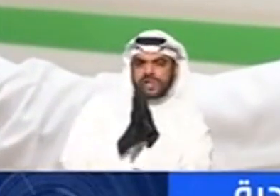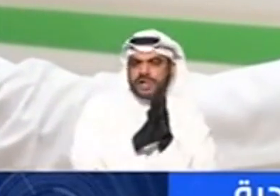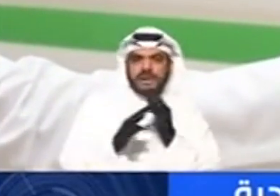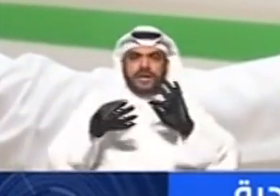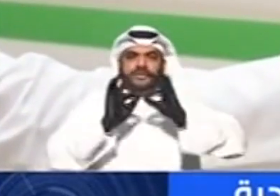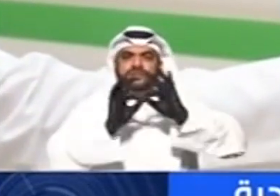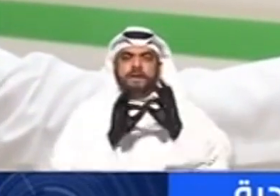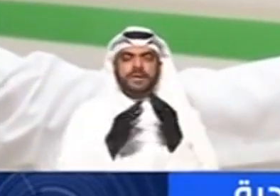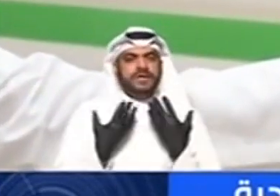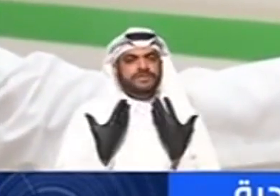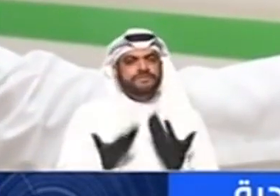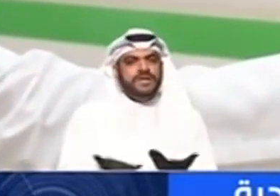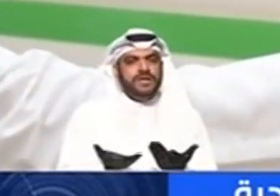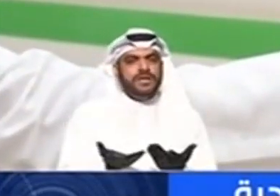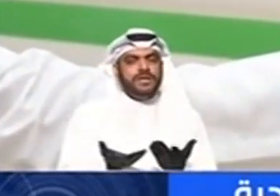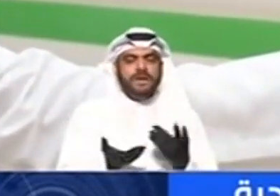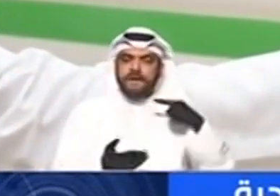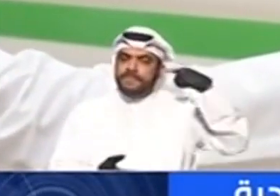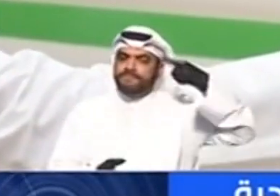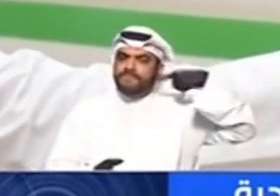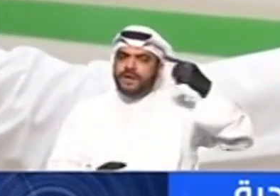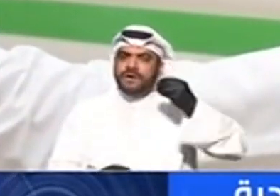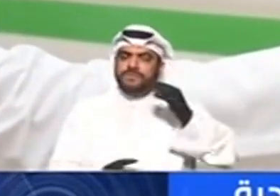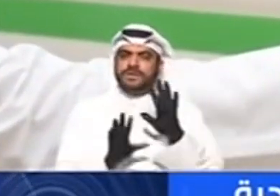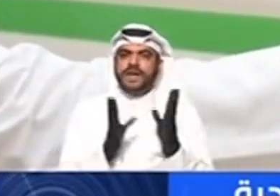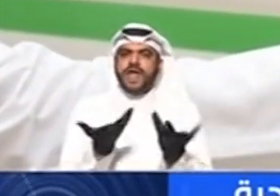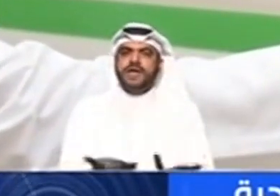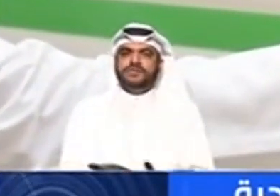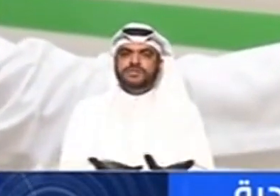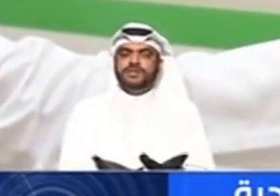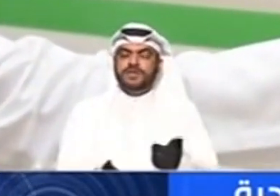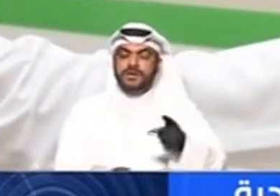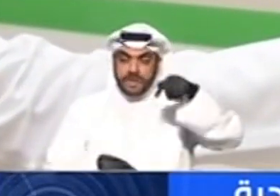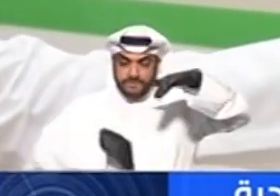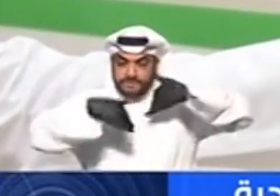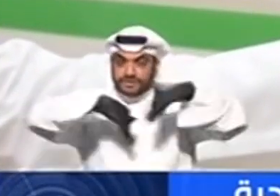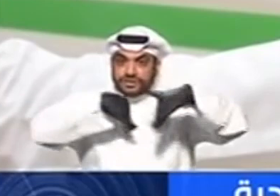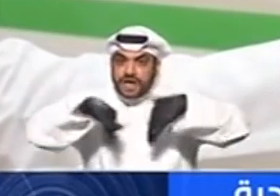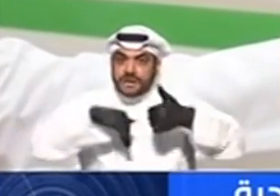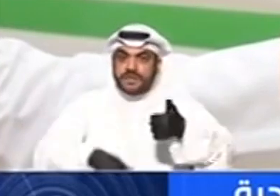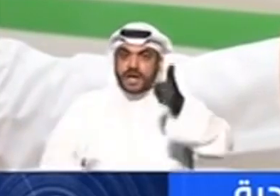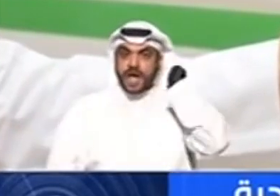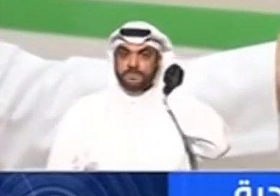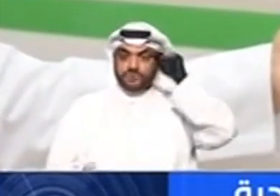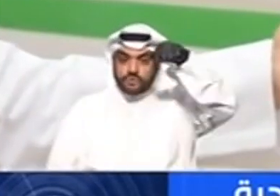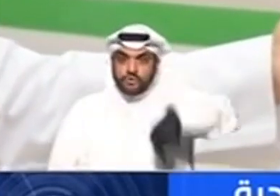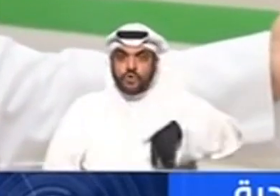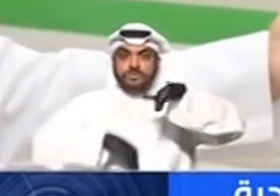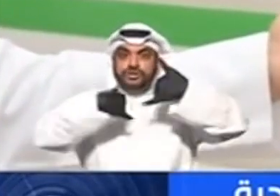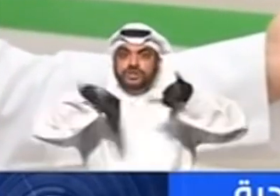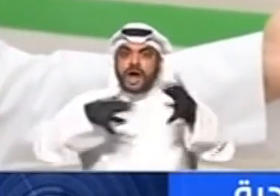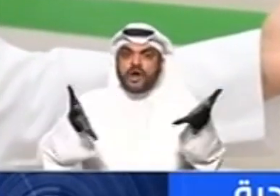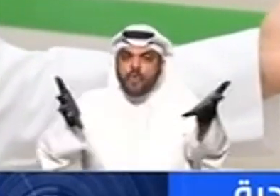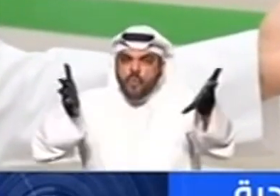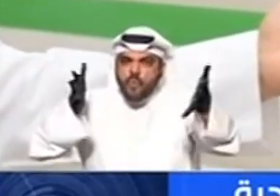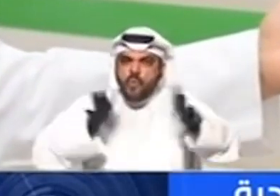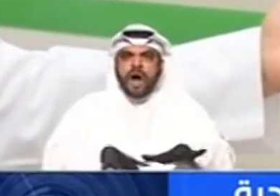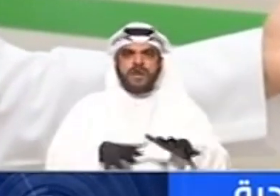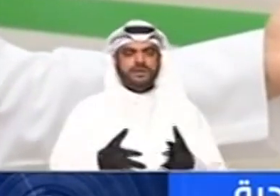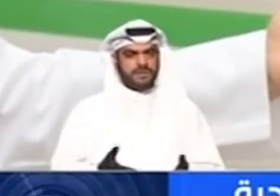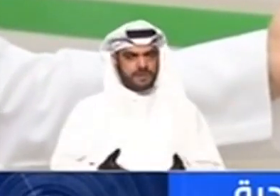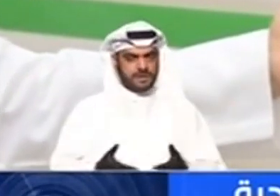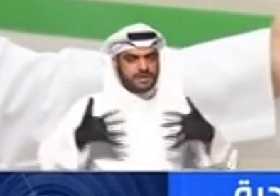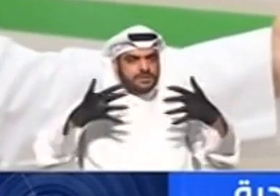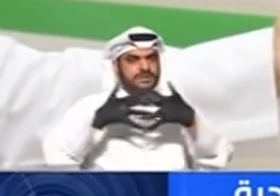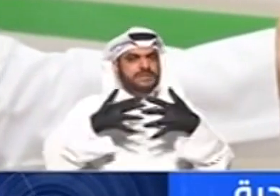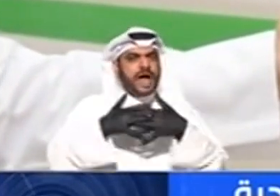الكمامات. اللي قاعد نشوفه أن يعني الزحمة اللي كانت في الشوارع في ليلة يوم أمس واليوم في فترات السماح وليس فترات